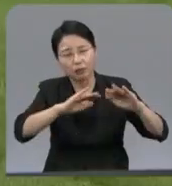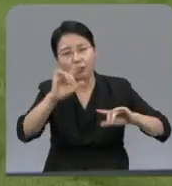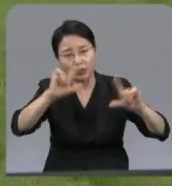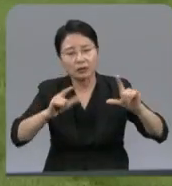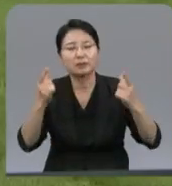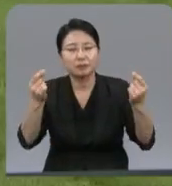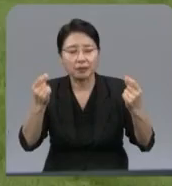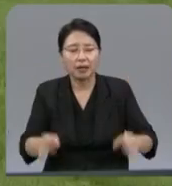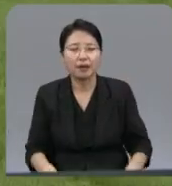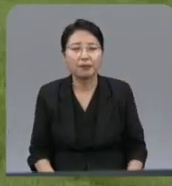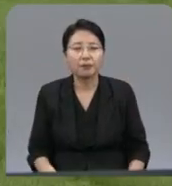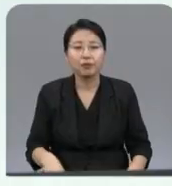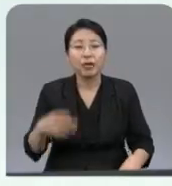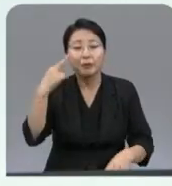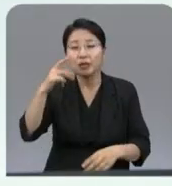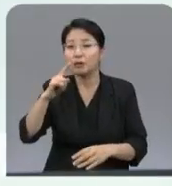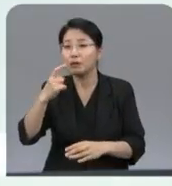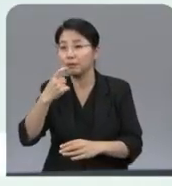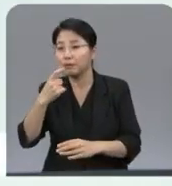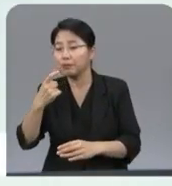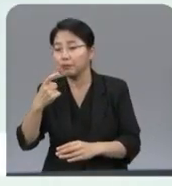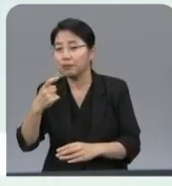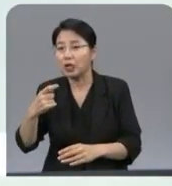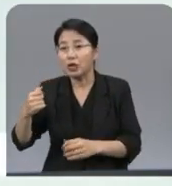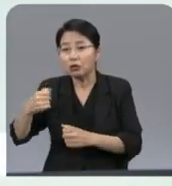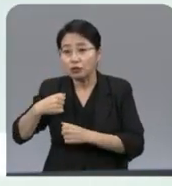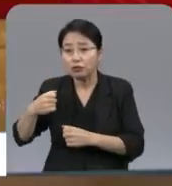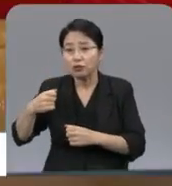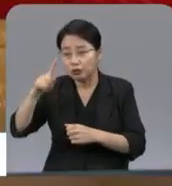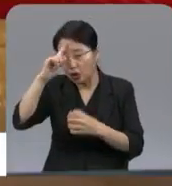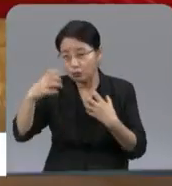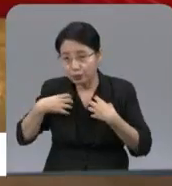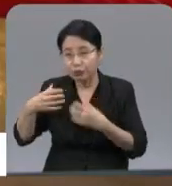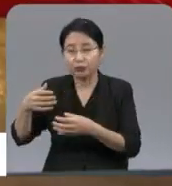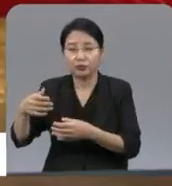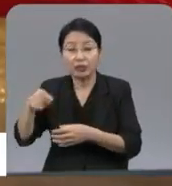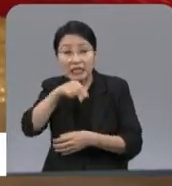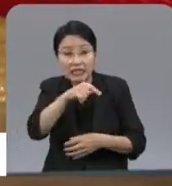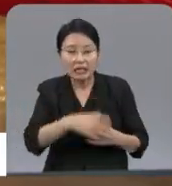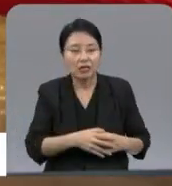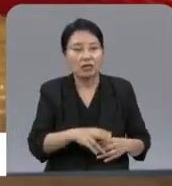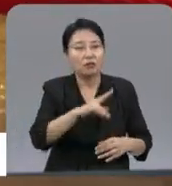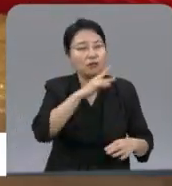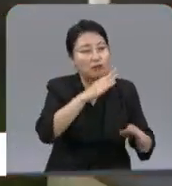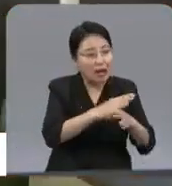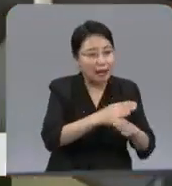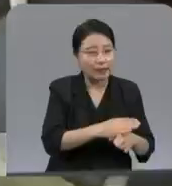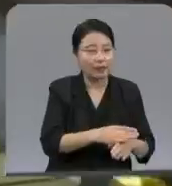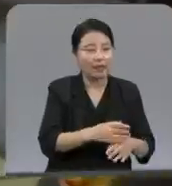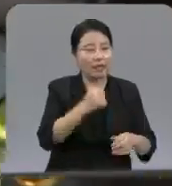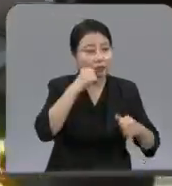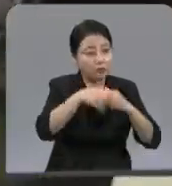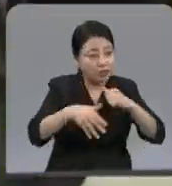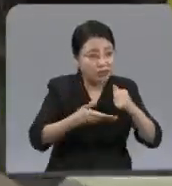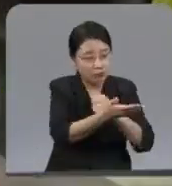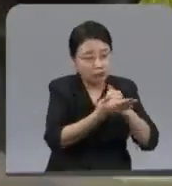что Россия Северная Корея ведут переговоры о сотрудничестве военной области